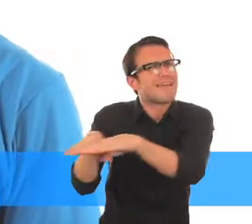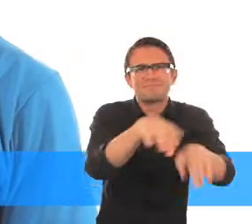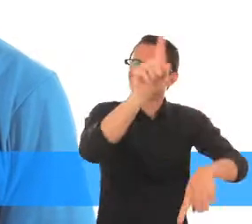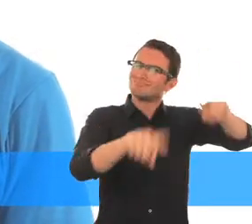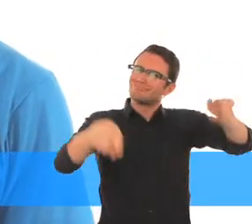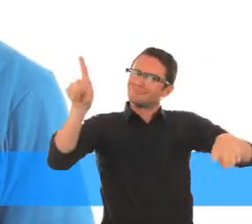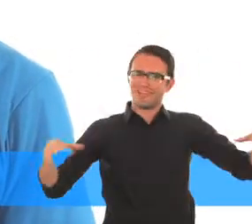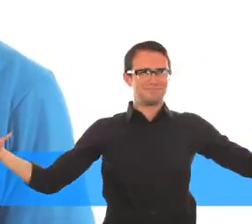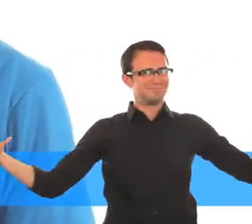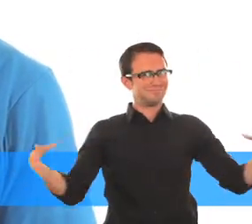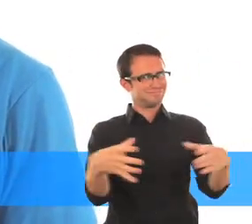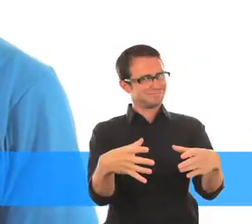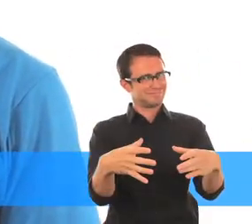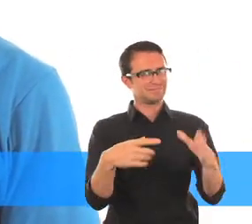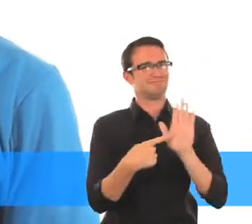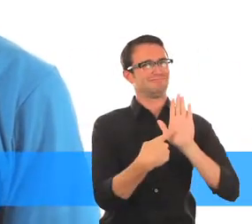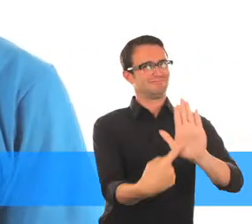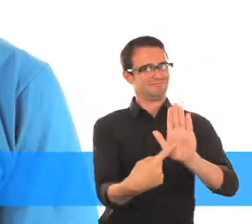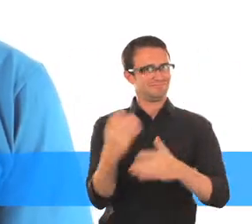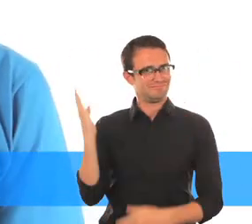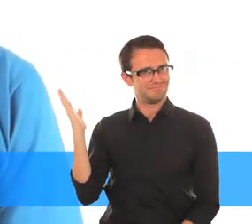s'appelle « La fille au tambour ».